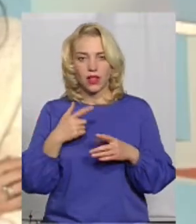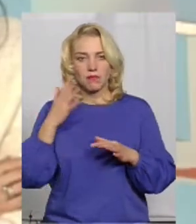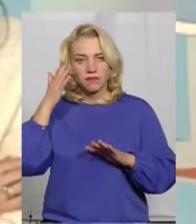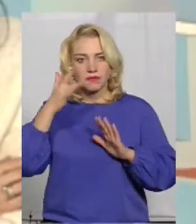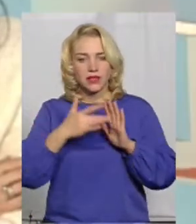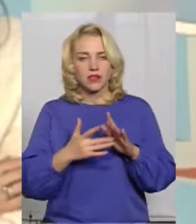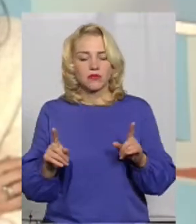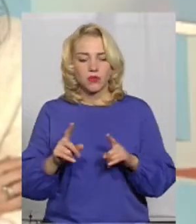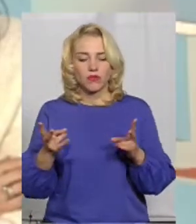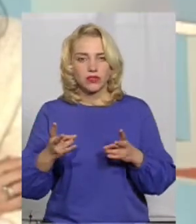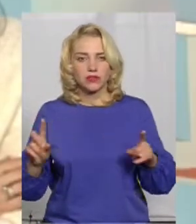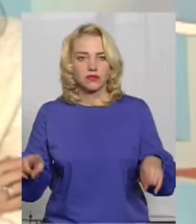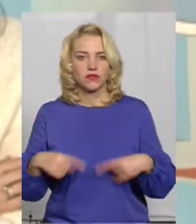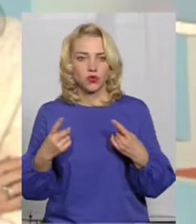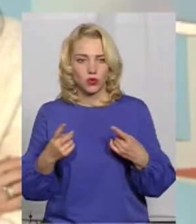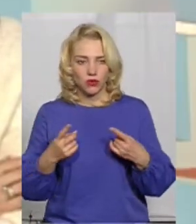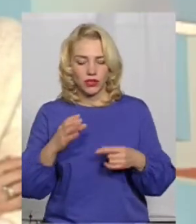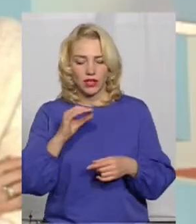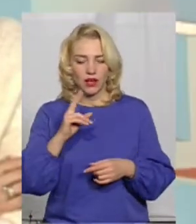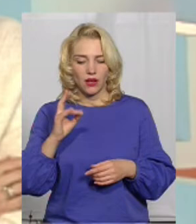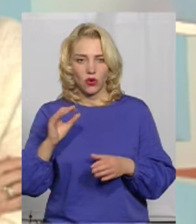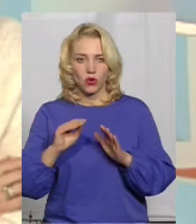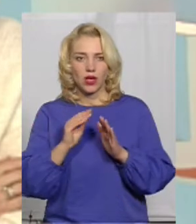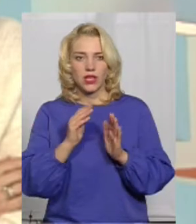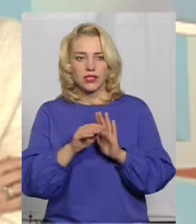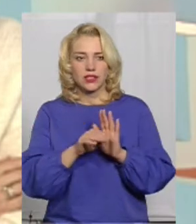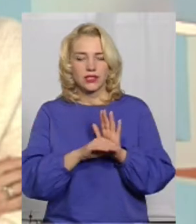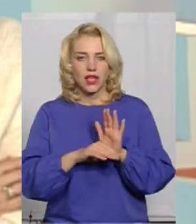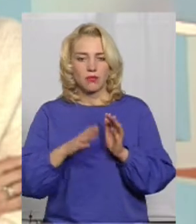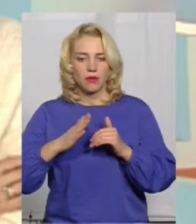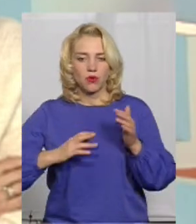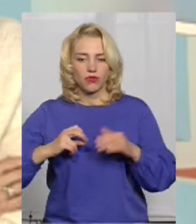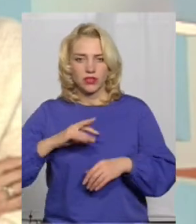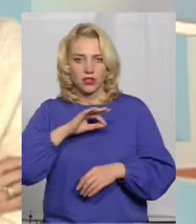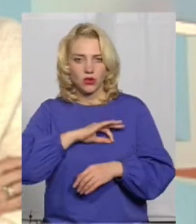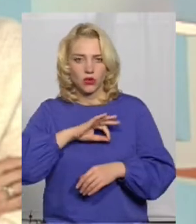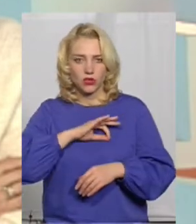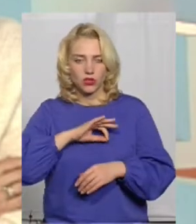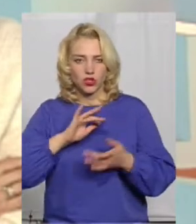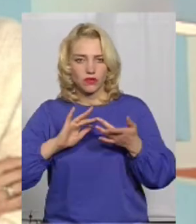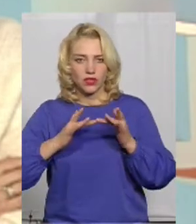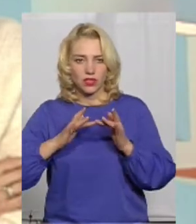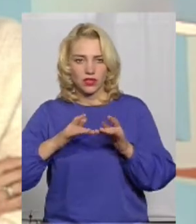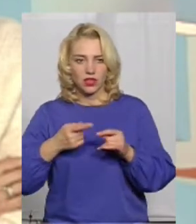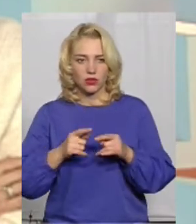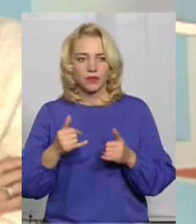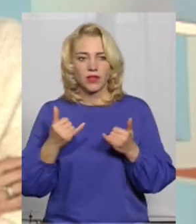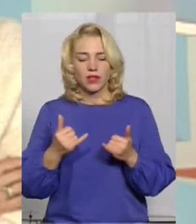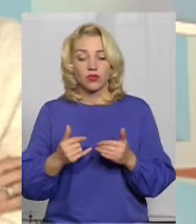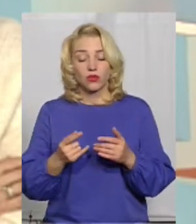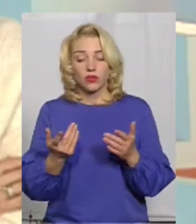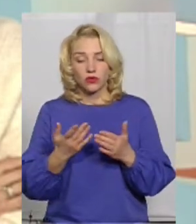ми маємо створювати екосистему професійних користувачів соціальних мереж. Бо до певного моменту, зараз,